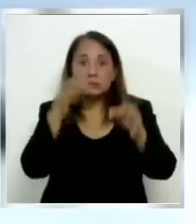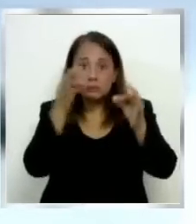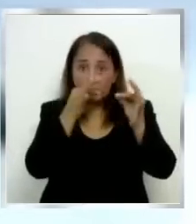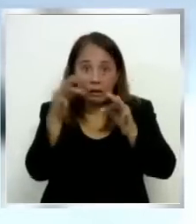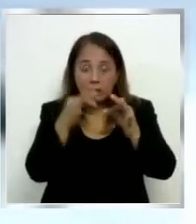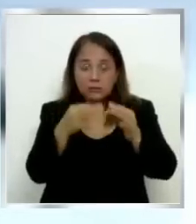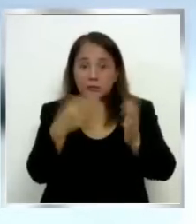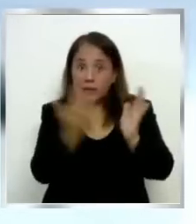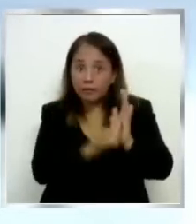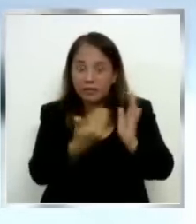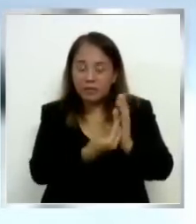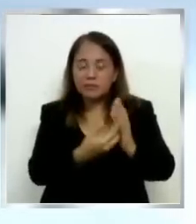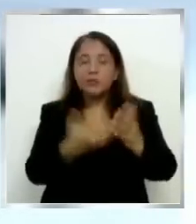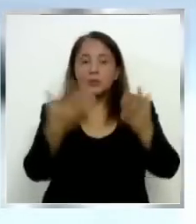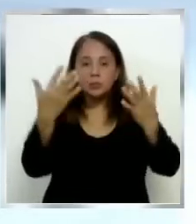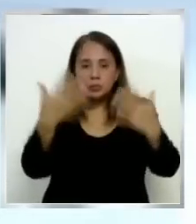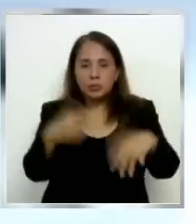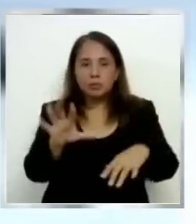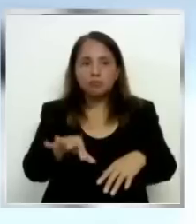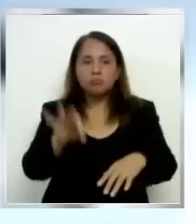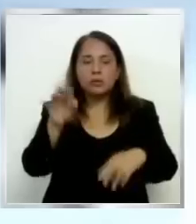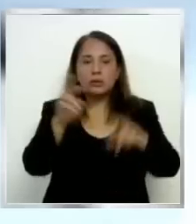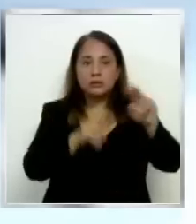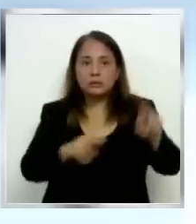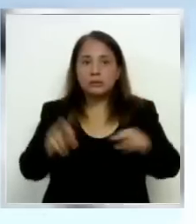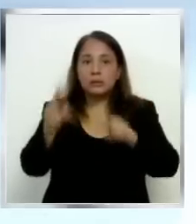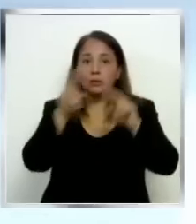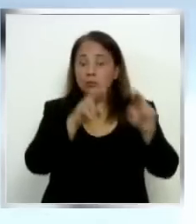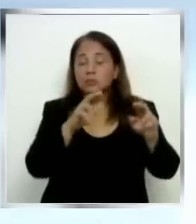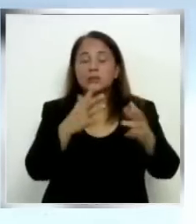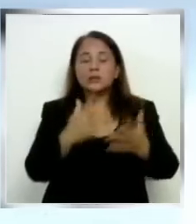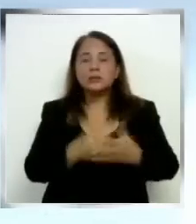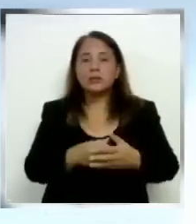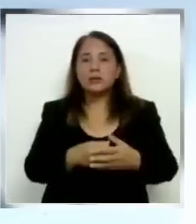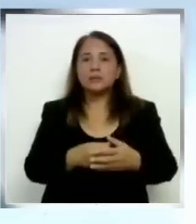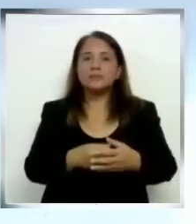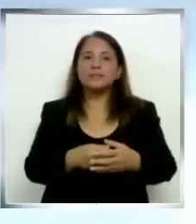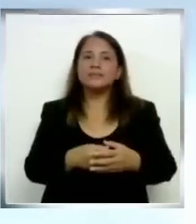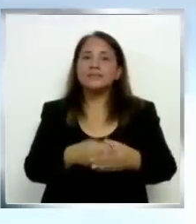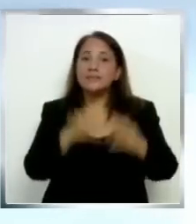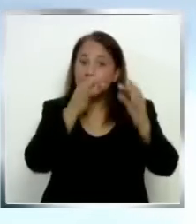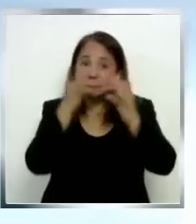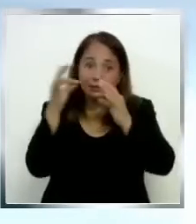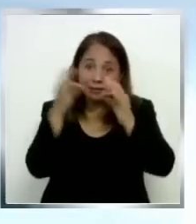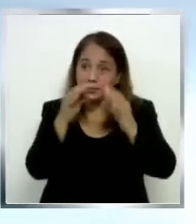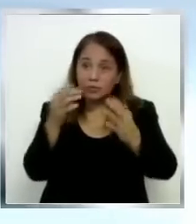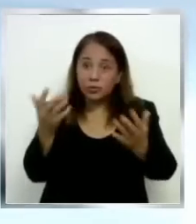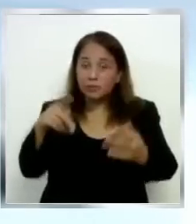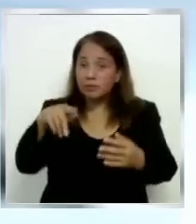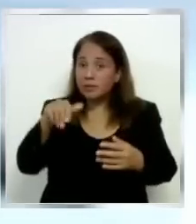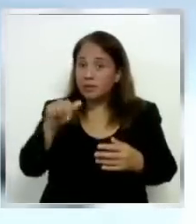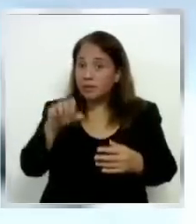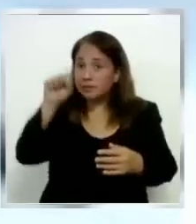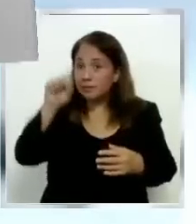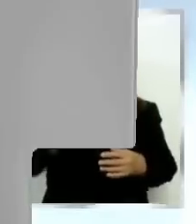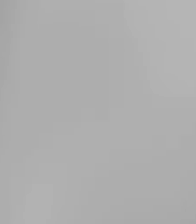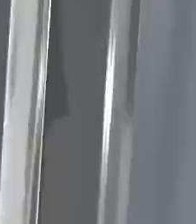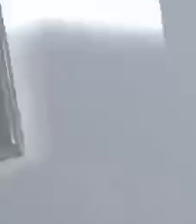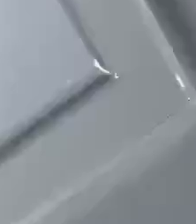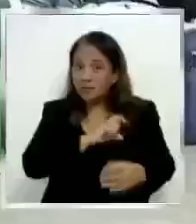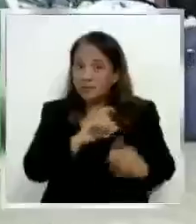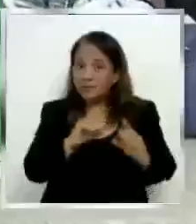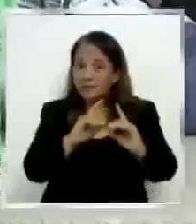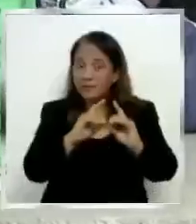matapos mabisto ang pagre-recycle umano ng shabu ng ilang taga-PIDEA Southern Police District. Nakatutok si Oscar Oida.